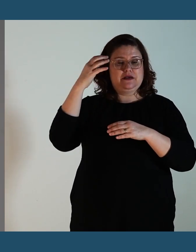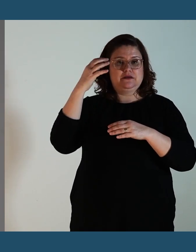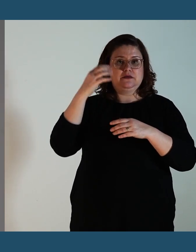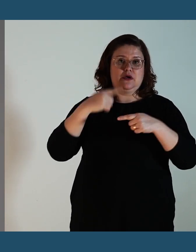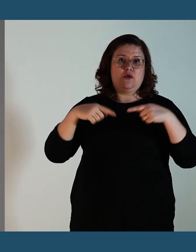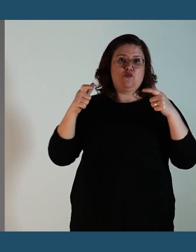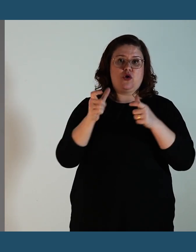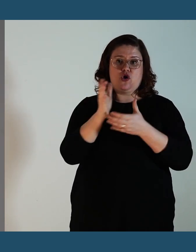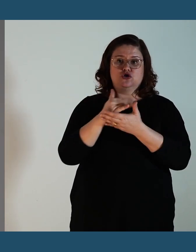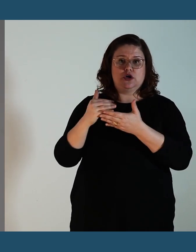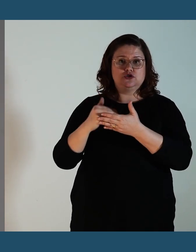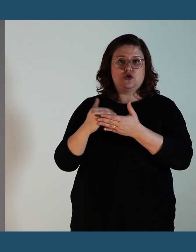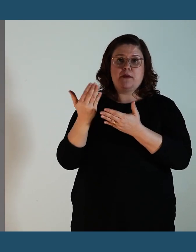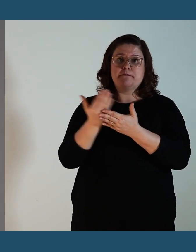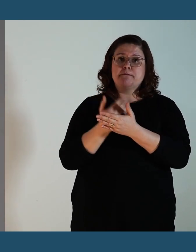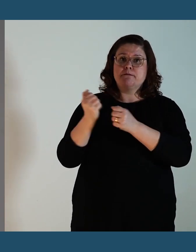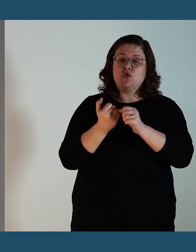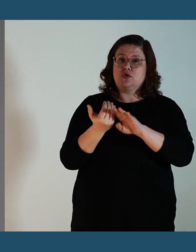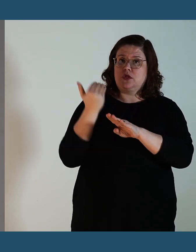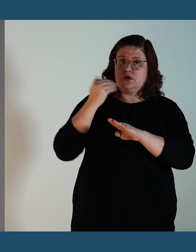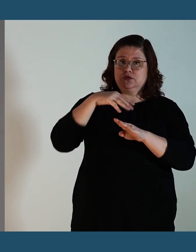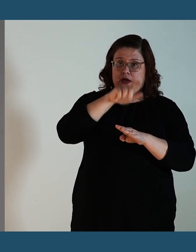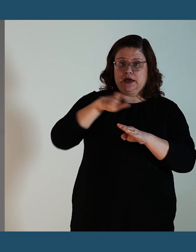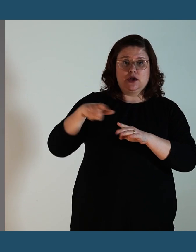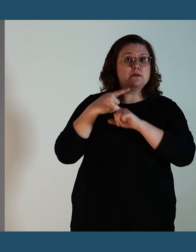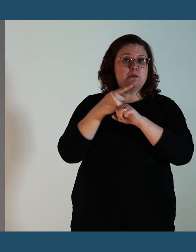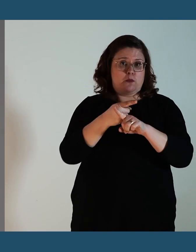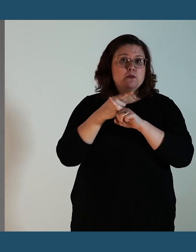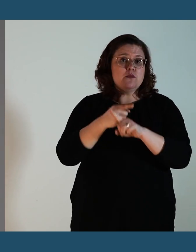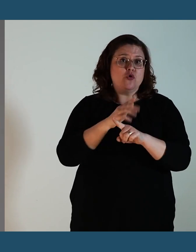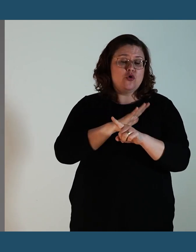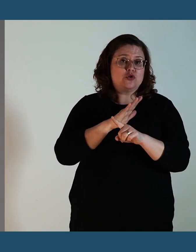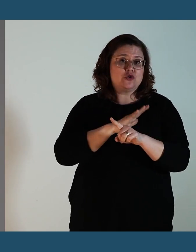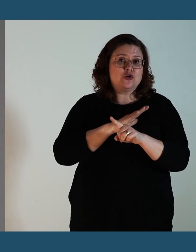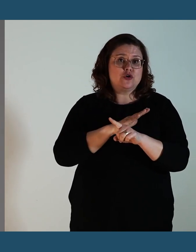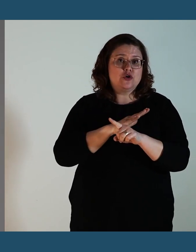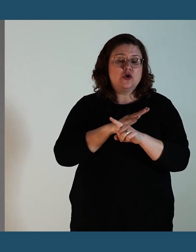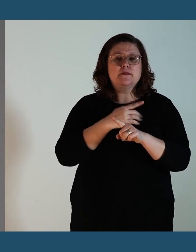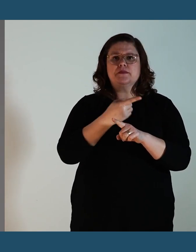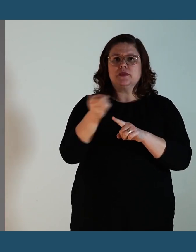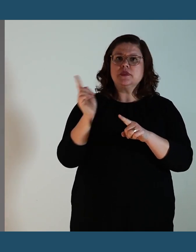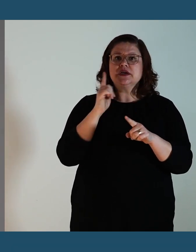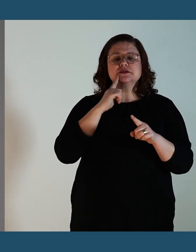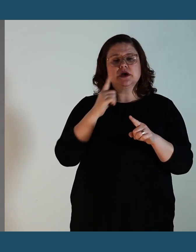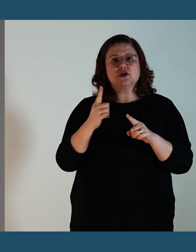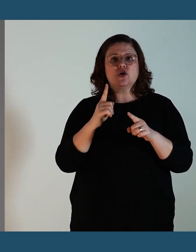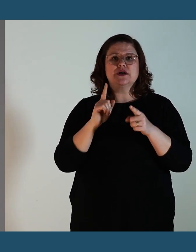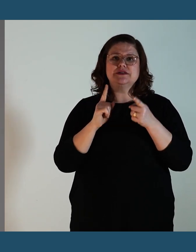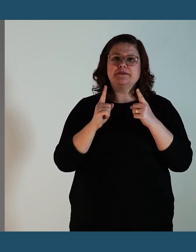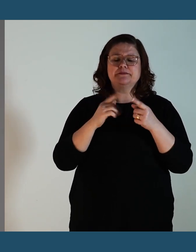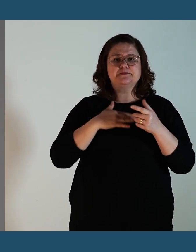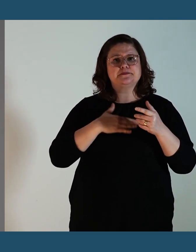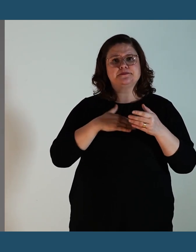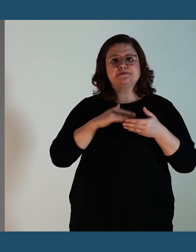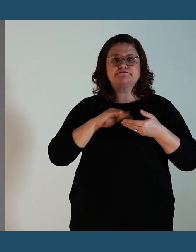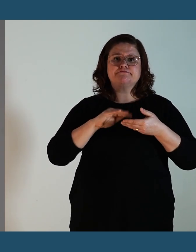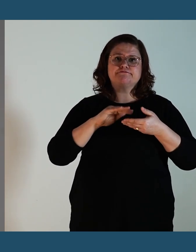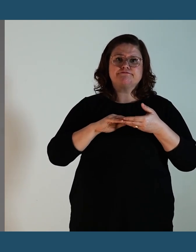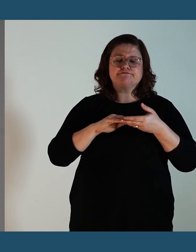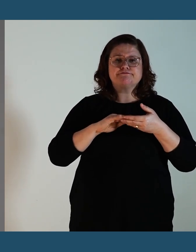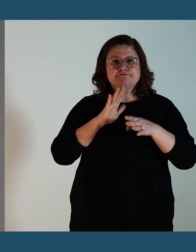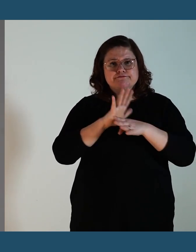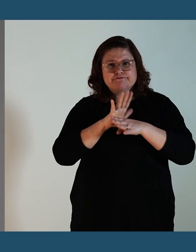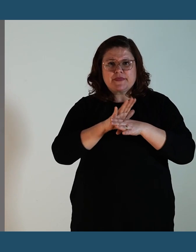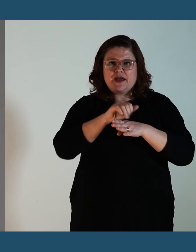esimerkiksi maahanmuuttajataustaisia jäseniä. Ja he niin kuin aina sanoo sitä, että kun se on vähän niin kuin